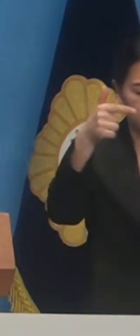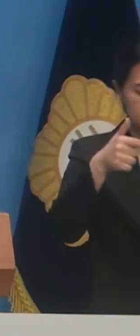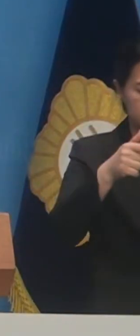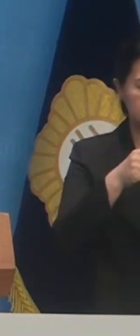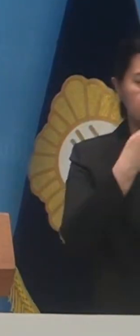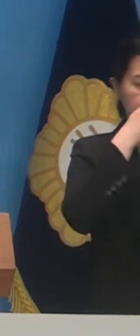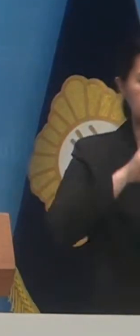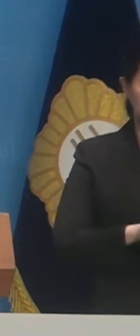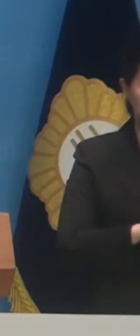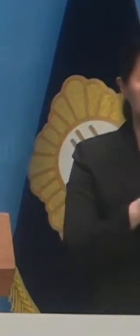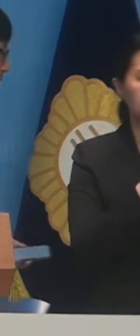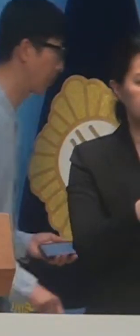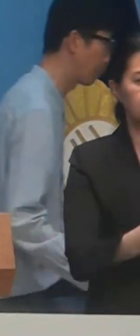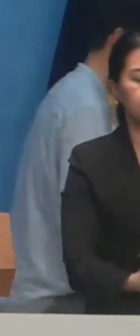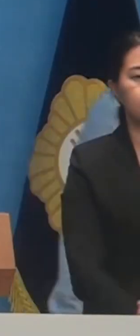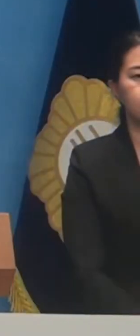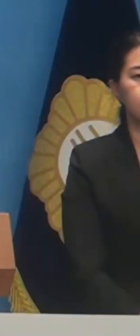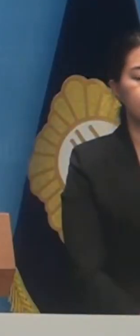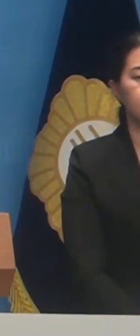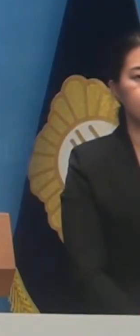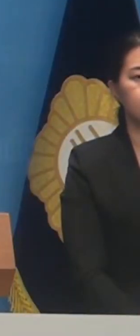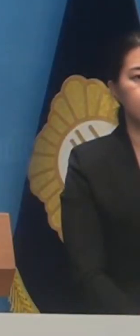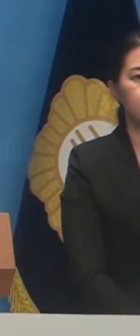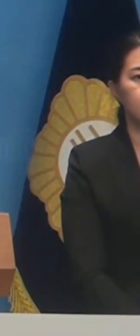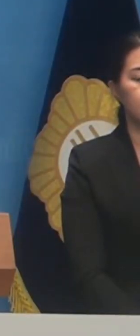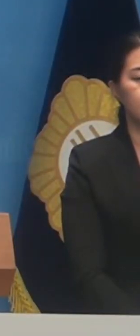것입니다. 감사합니다.